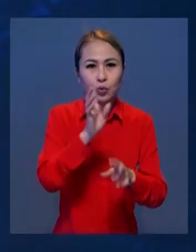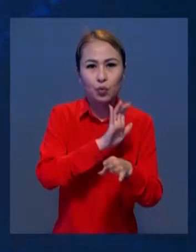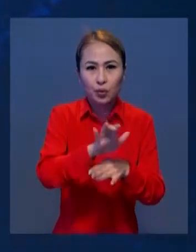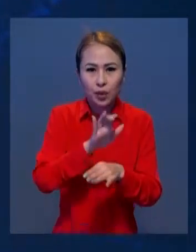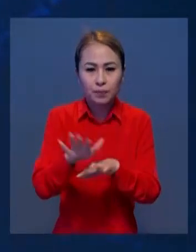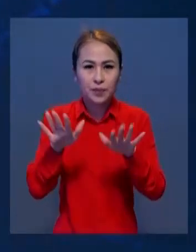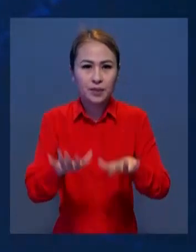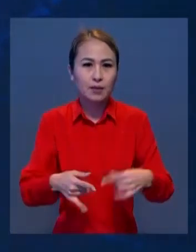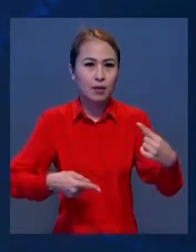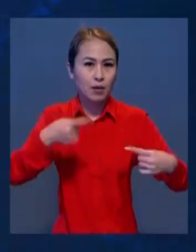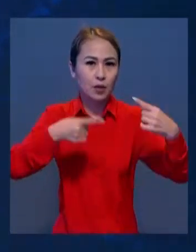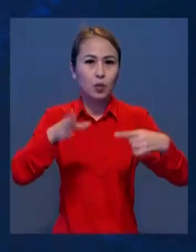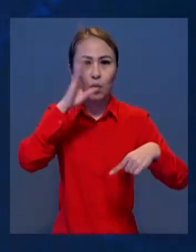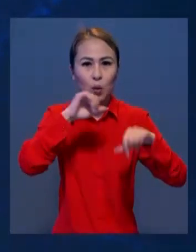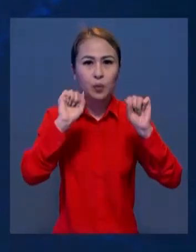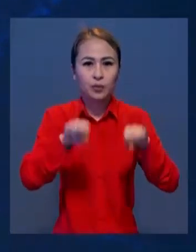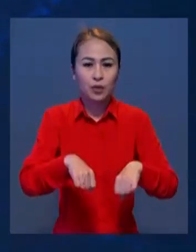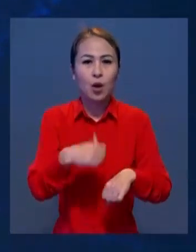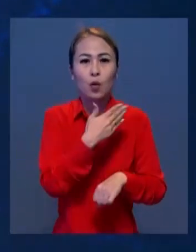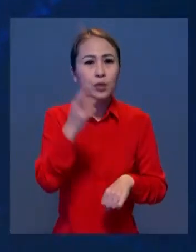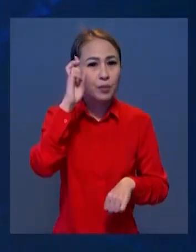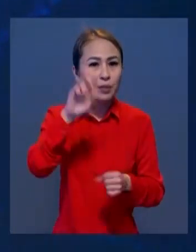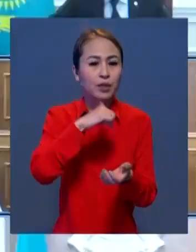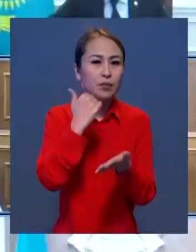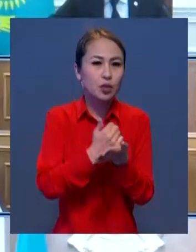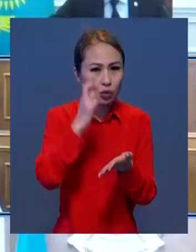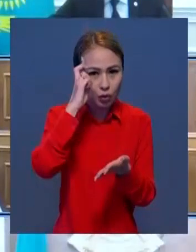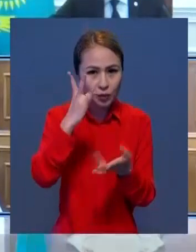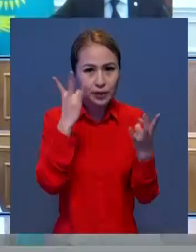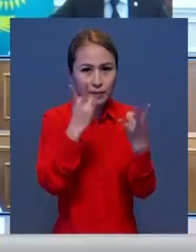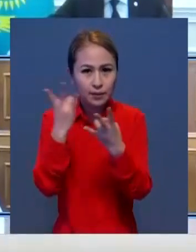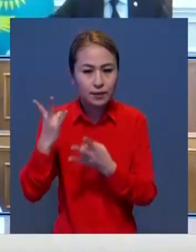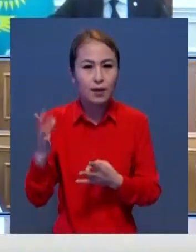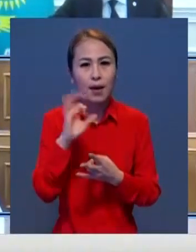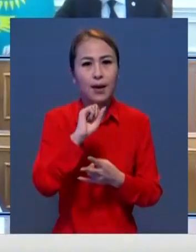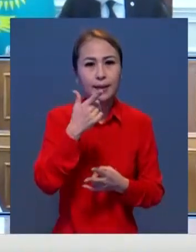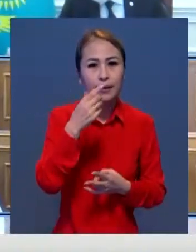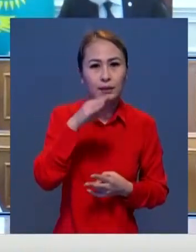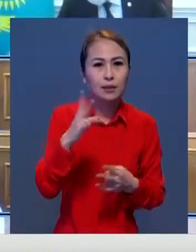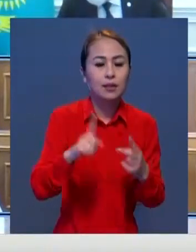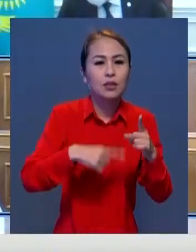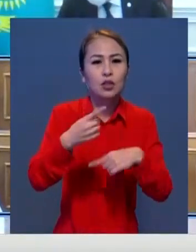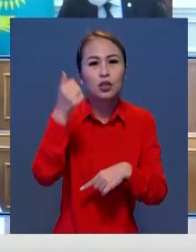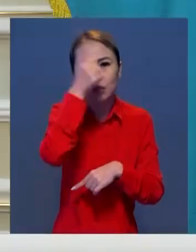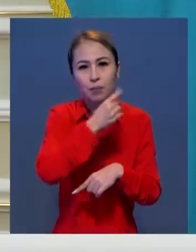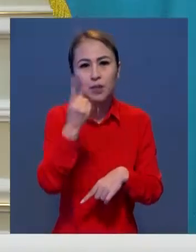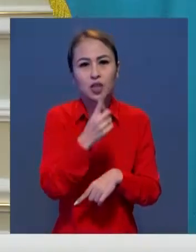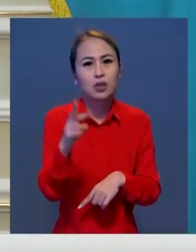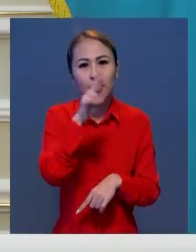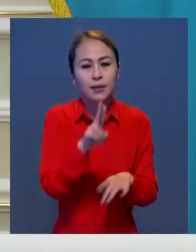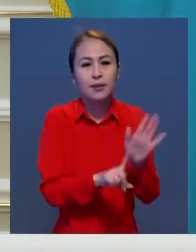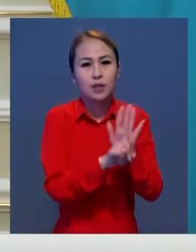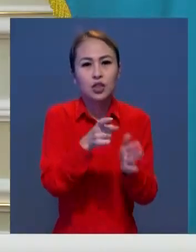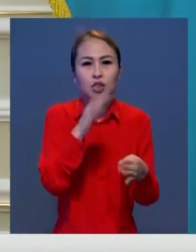өндіріс орындарының бәсекеге қабілетті болуын атап өтті. Осыған орай мемлекет басшысы үкімет пен тиісті агенттікке келер жылдың